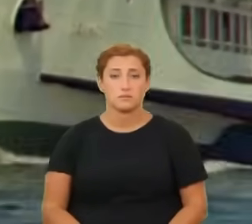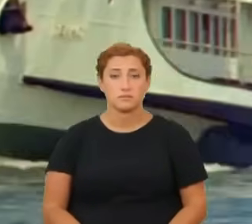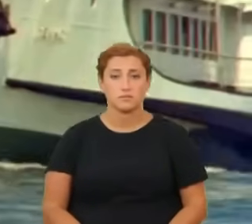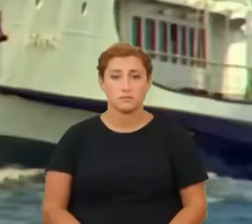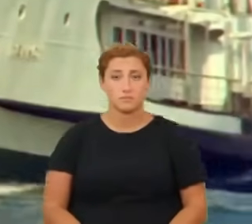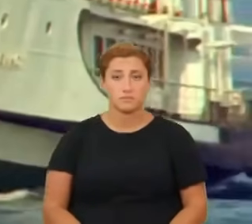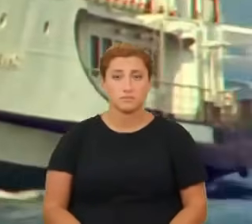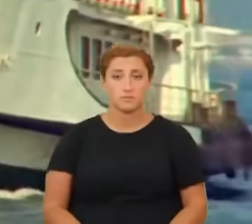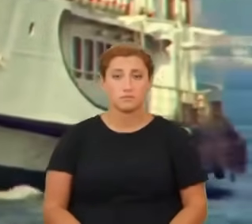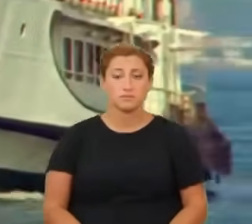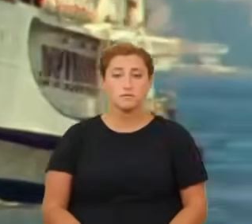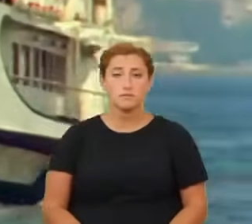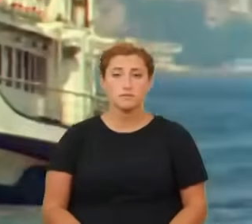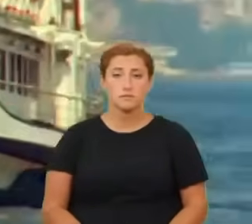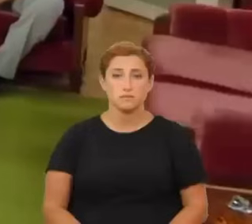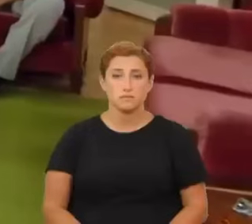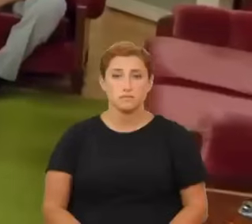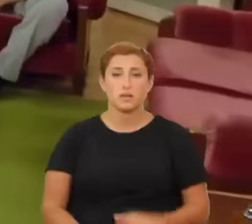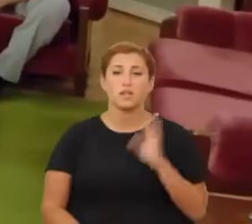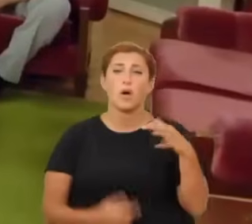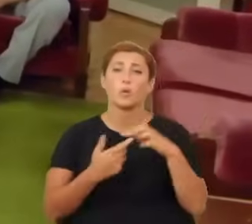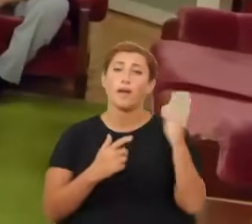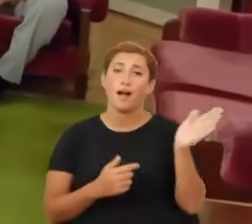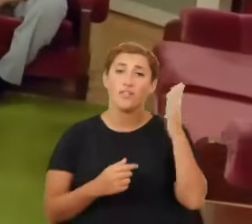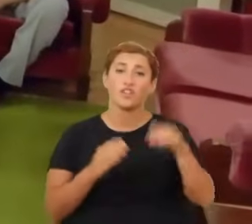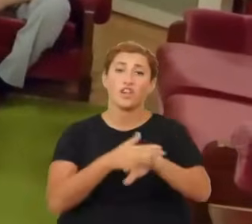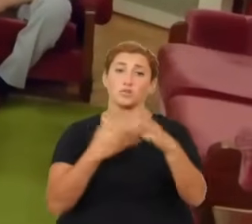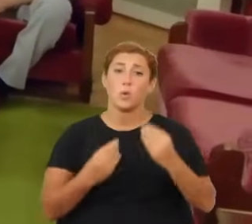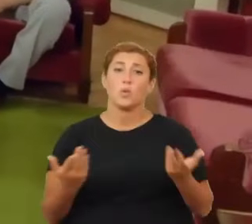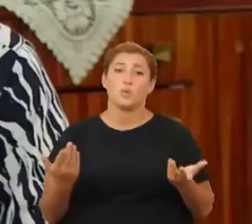Bıraksaydın. Denizde bir yolculuk gibi. Ya Rufiye hadi ya, geç